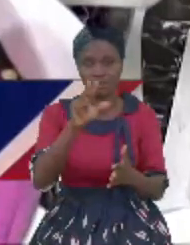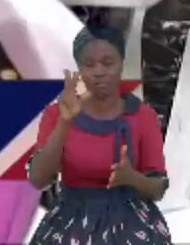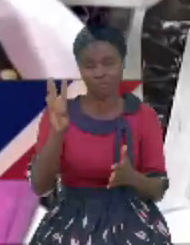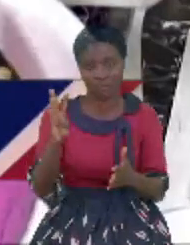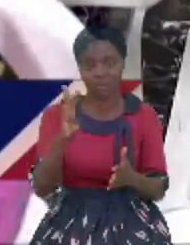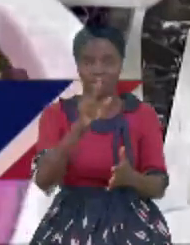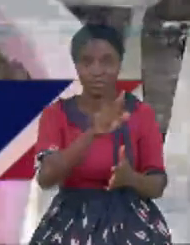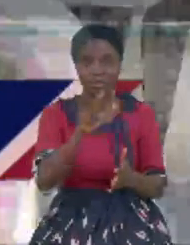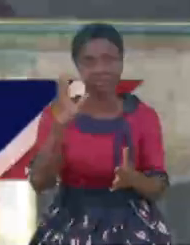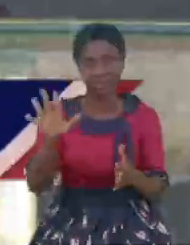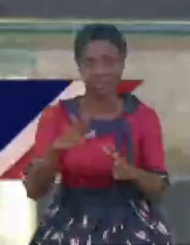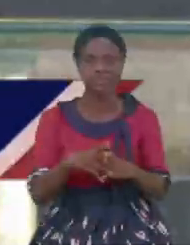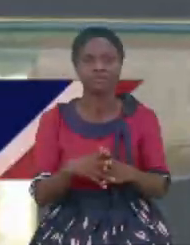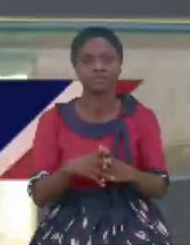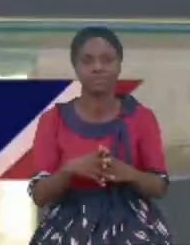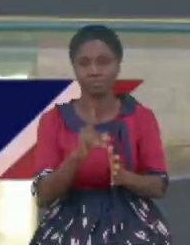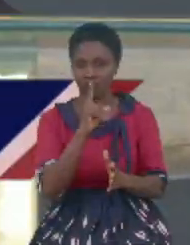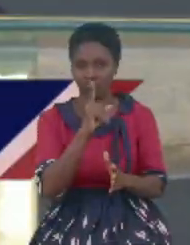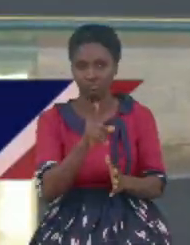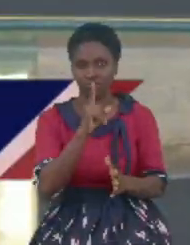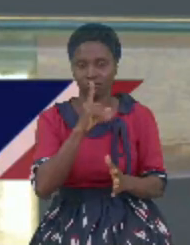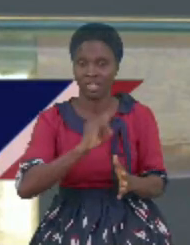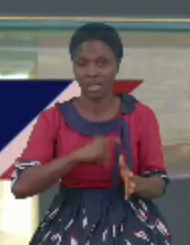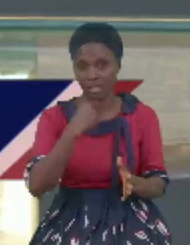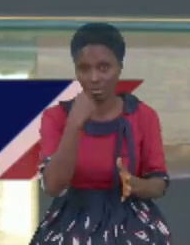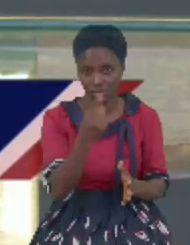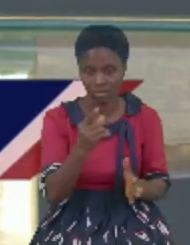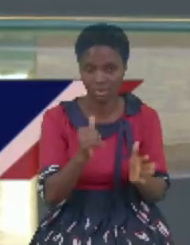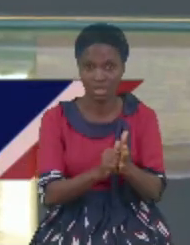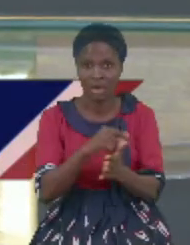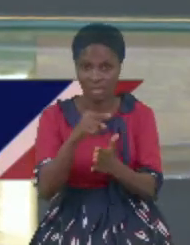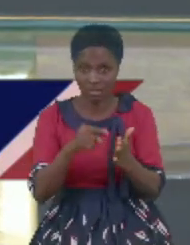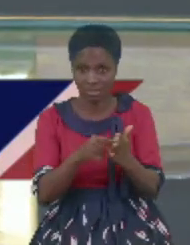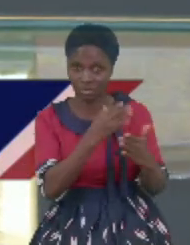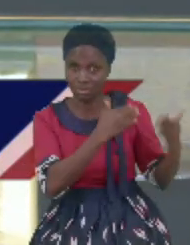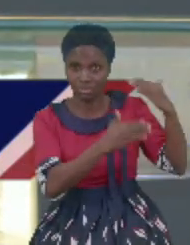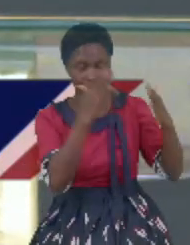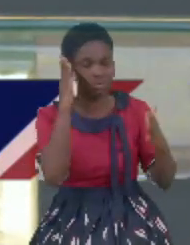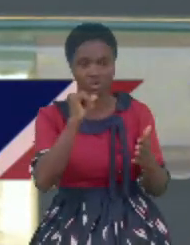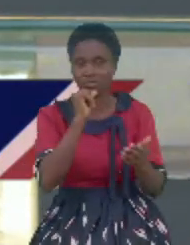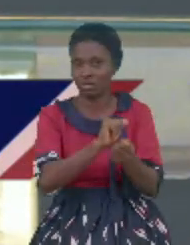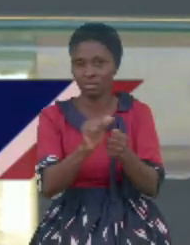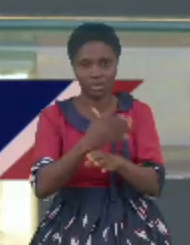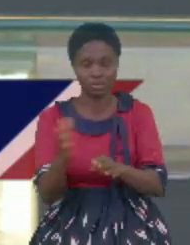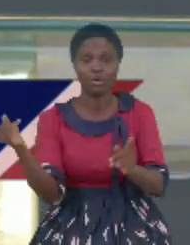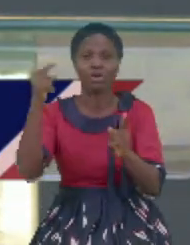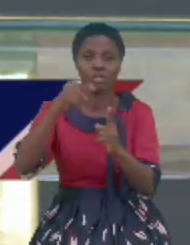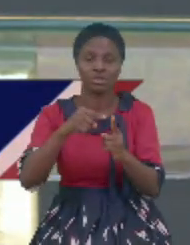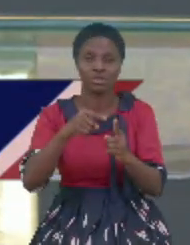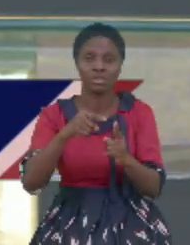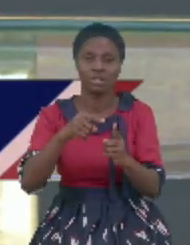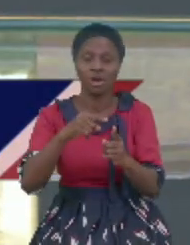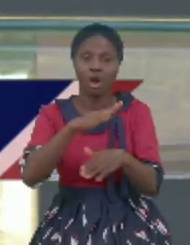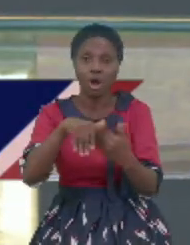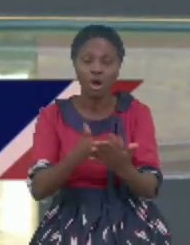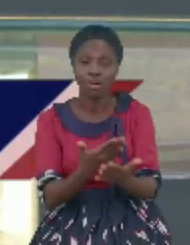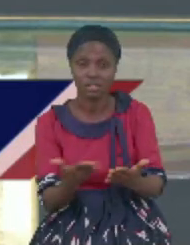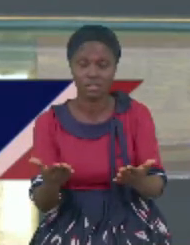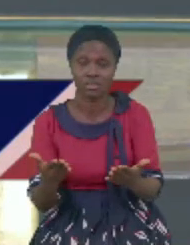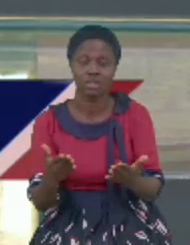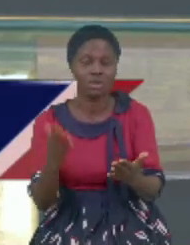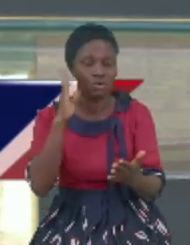verset 34, Matthieu 24, 34. Je vous le dis en vérité, cette génération ne passera point que tout